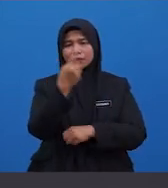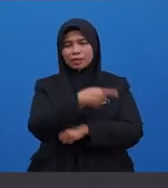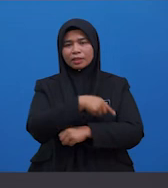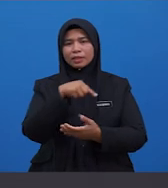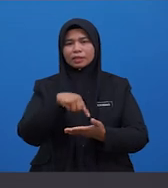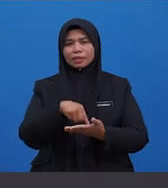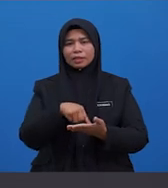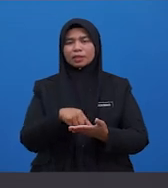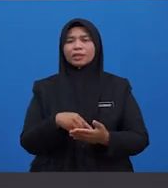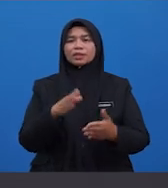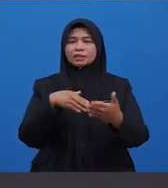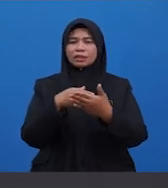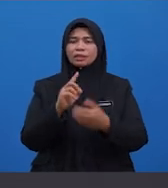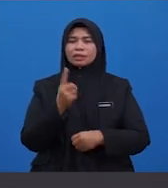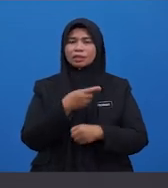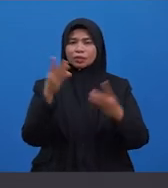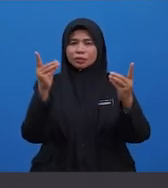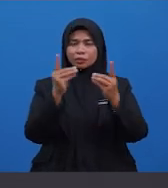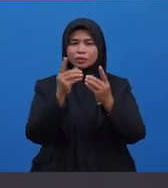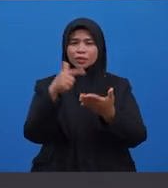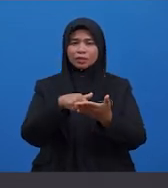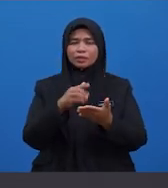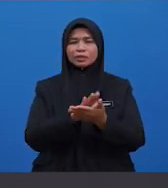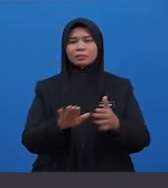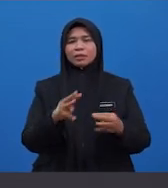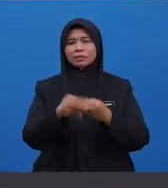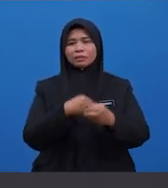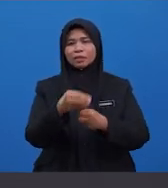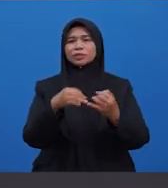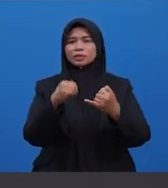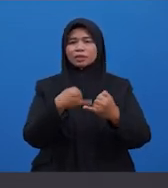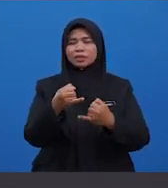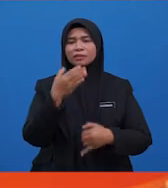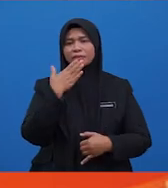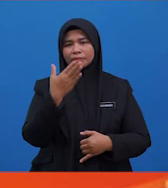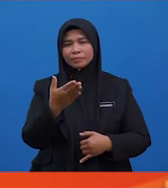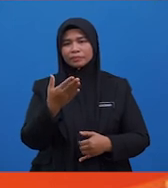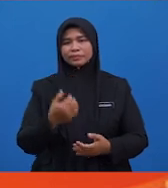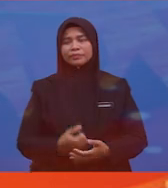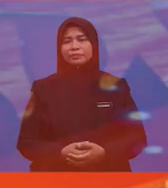Sehingga kita berjumpa lagi, selamat maju jaya. Terima kasih.